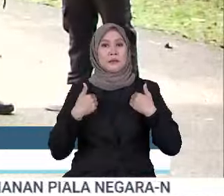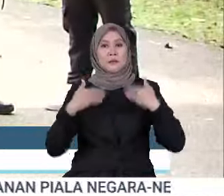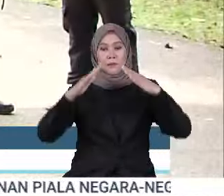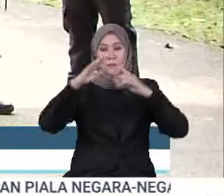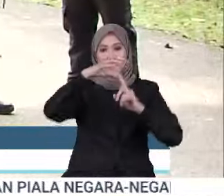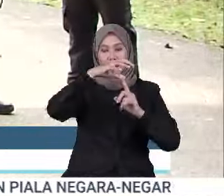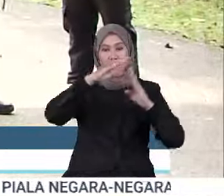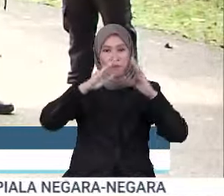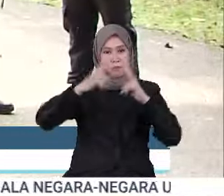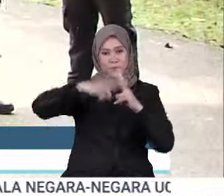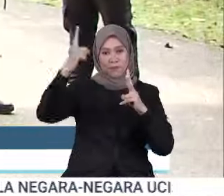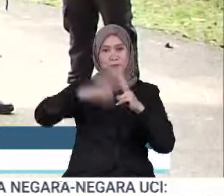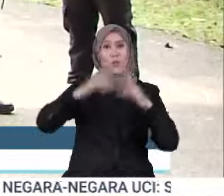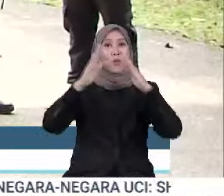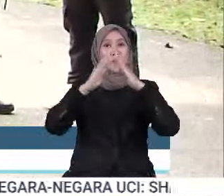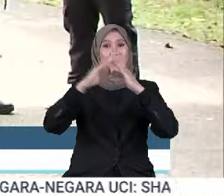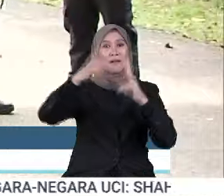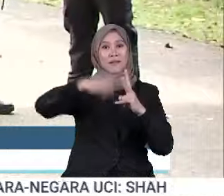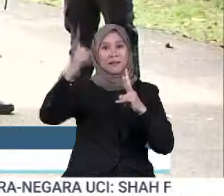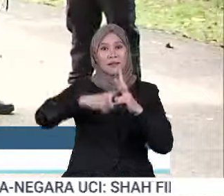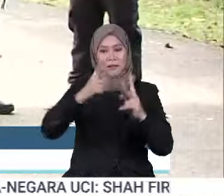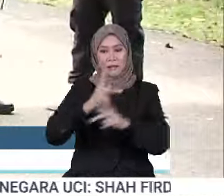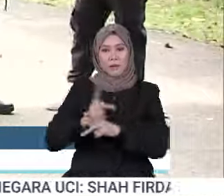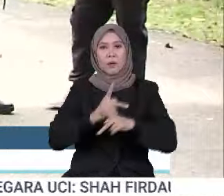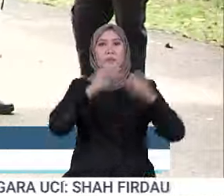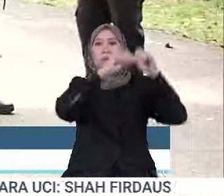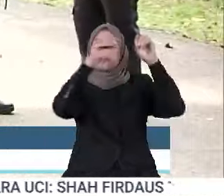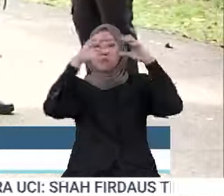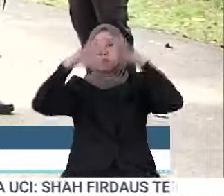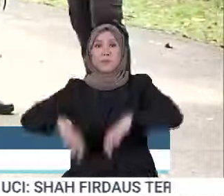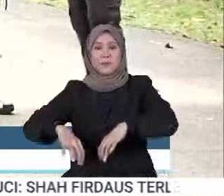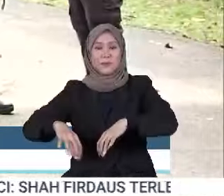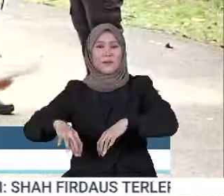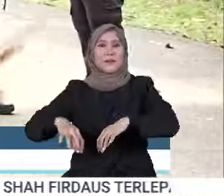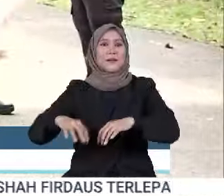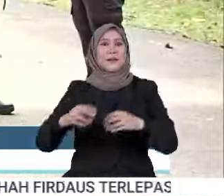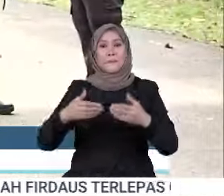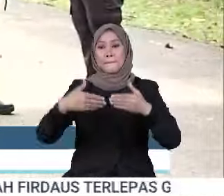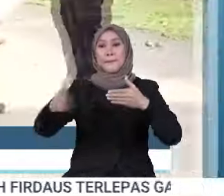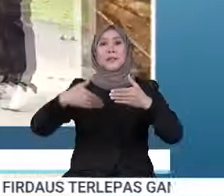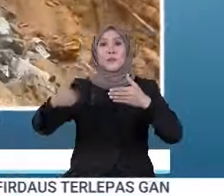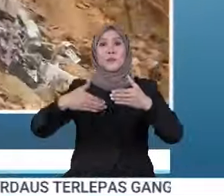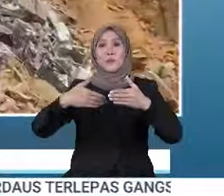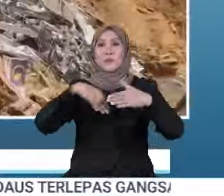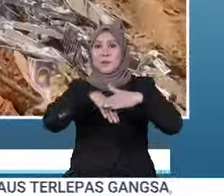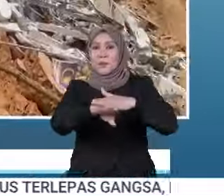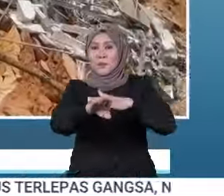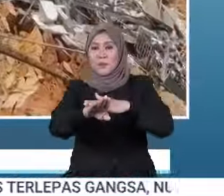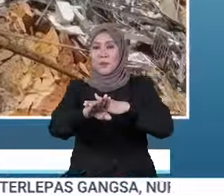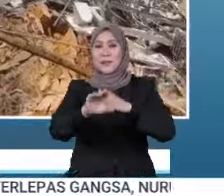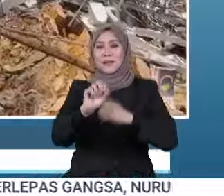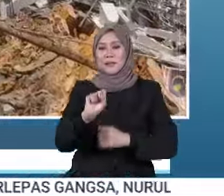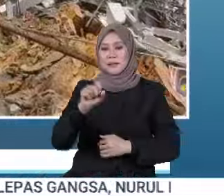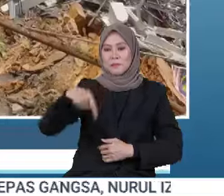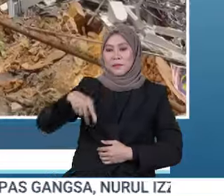pondok pengawal Pondok kawalan telah runtuh dan juga bahagian pintu masuk depan akademi sprm ini